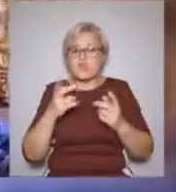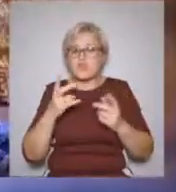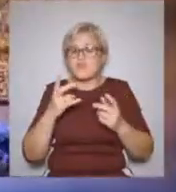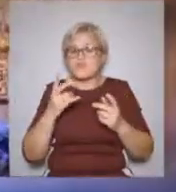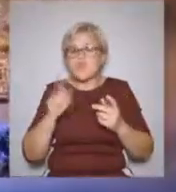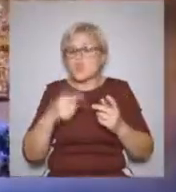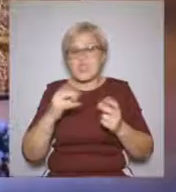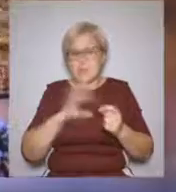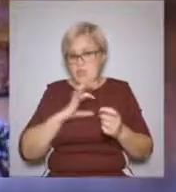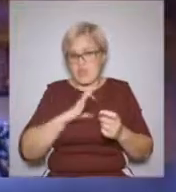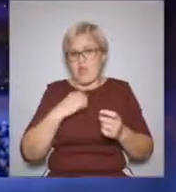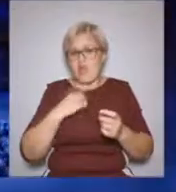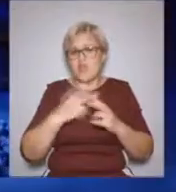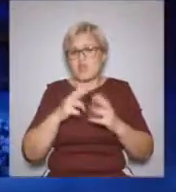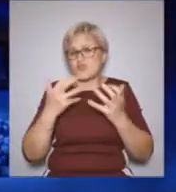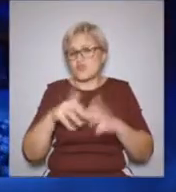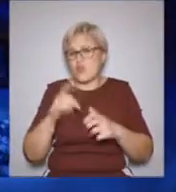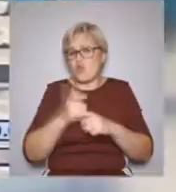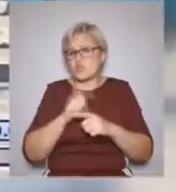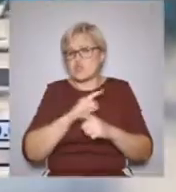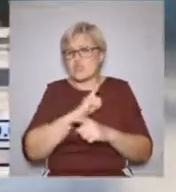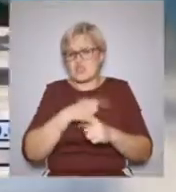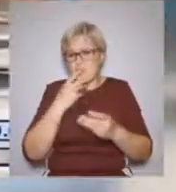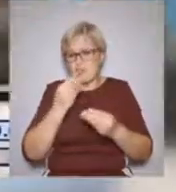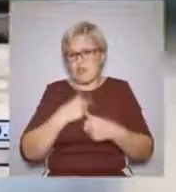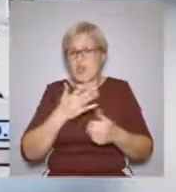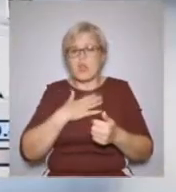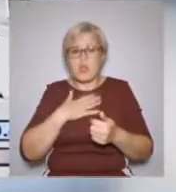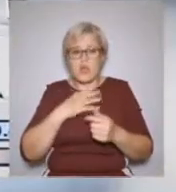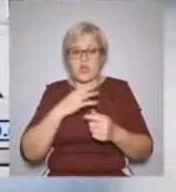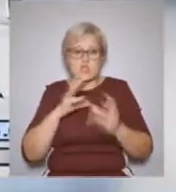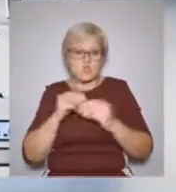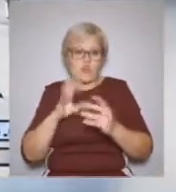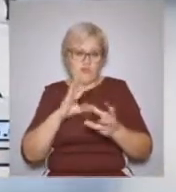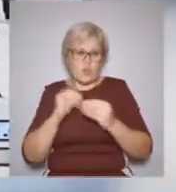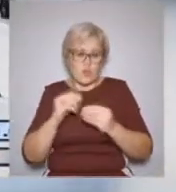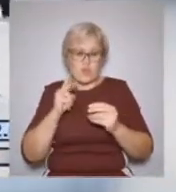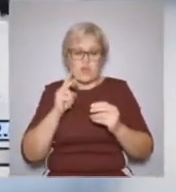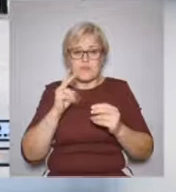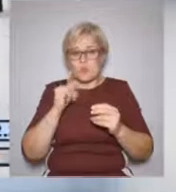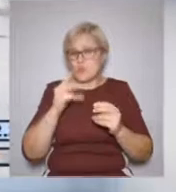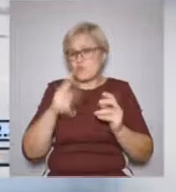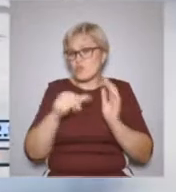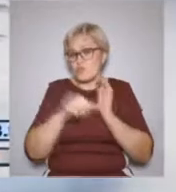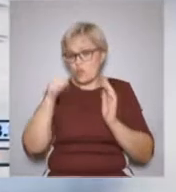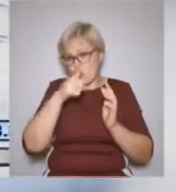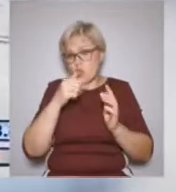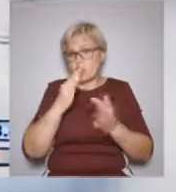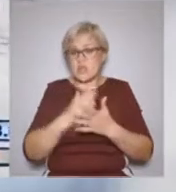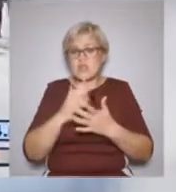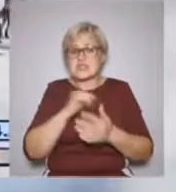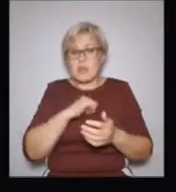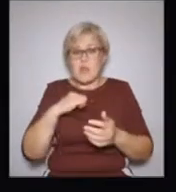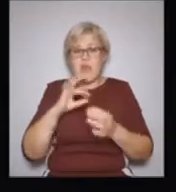есть сама олимпиада прошла вообще превосходно гонка вообще была великолепная листья я от нее получал какой